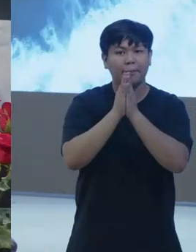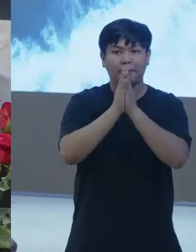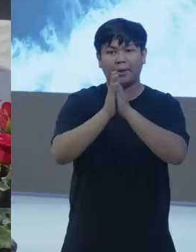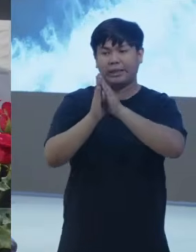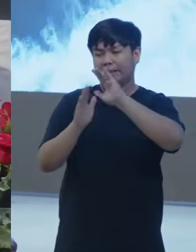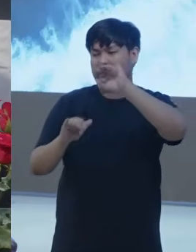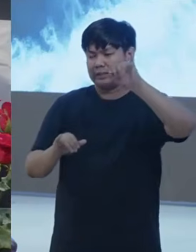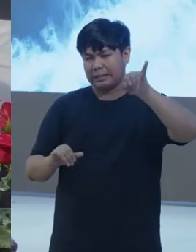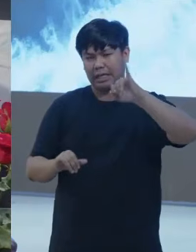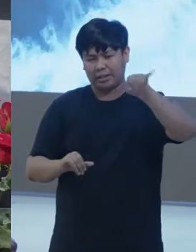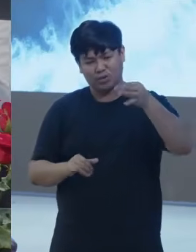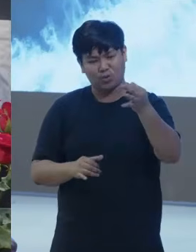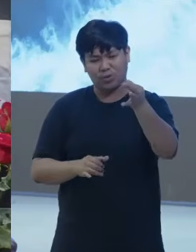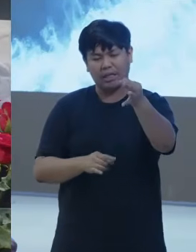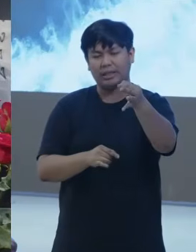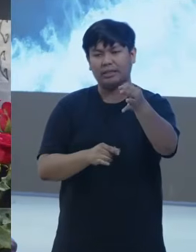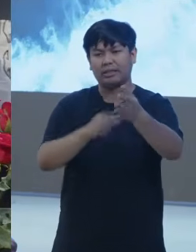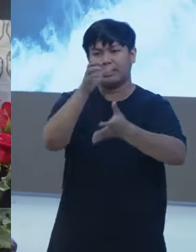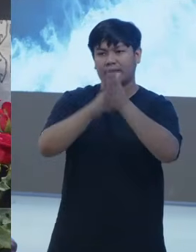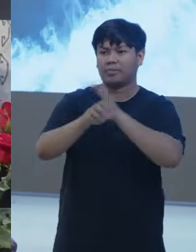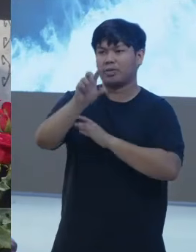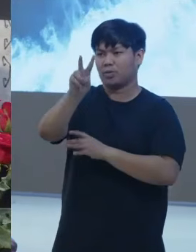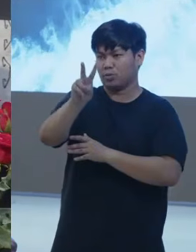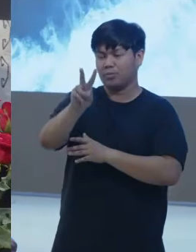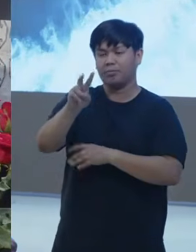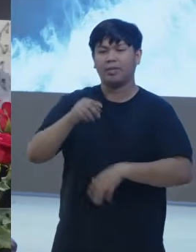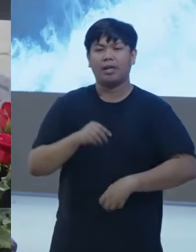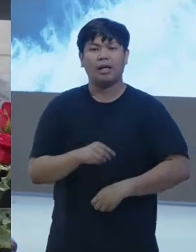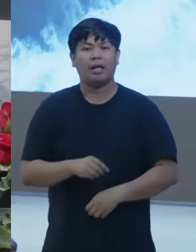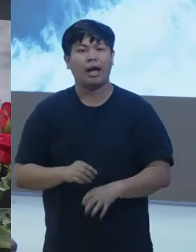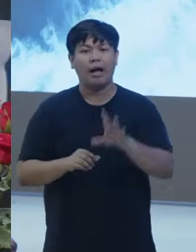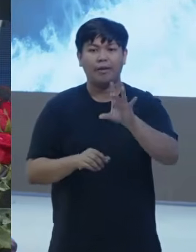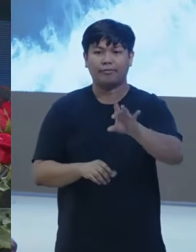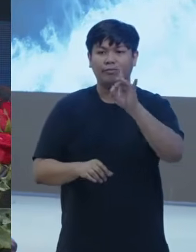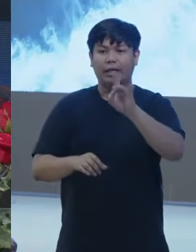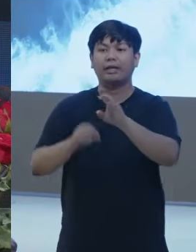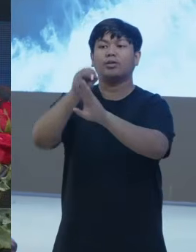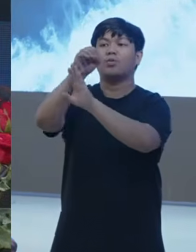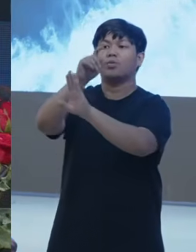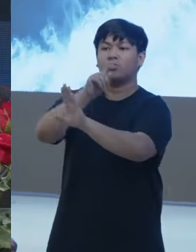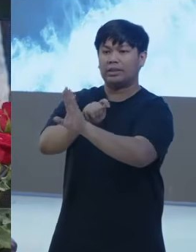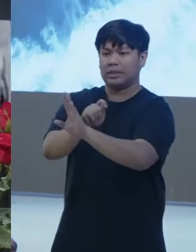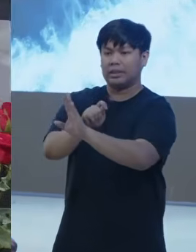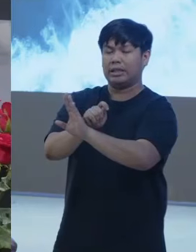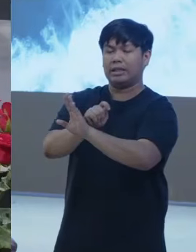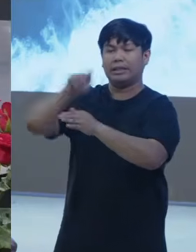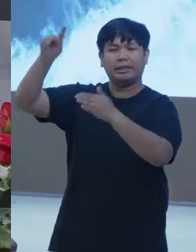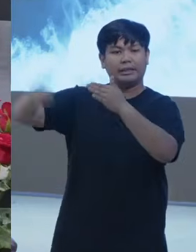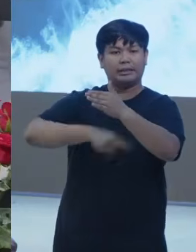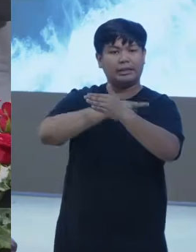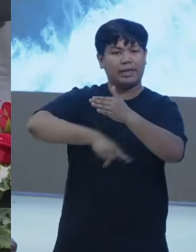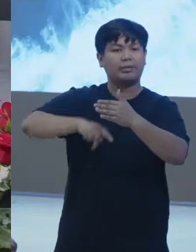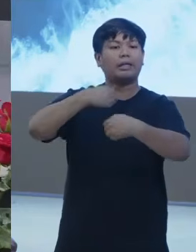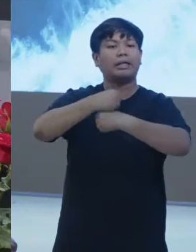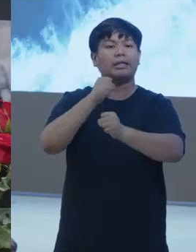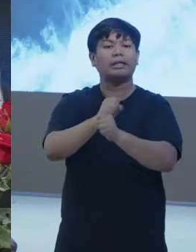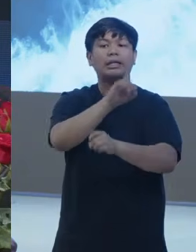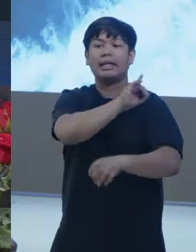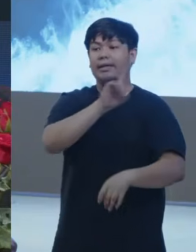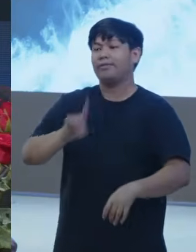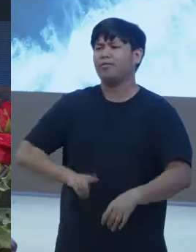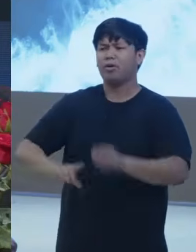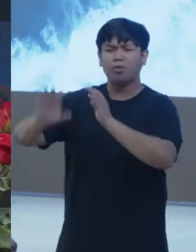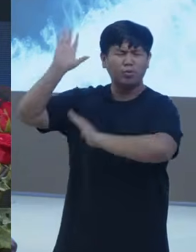sa chapter 2, mahahanap nyo sa mga salmo. So nire-recite niya ang